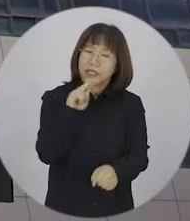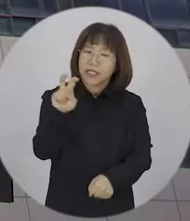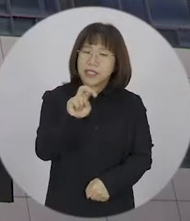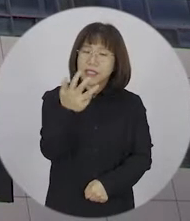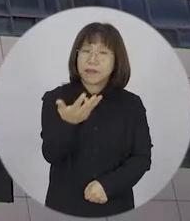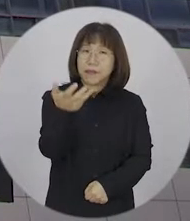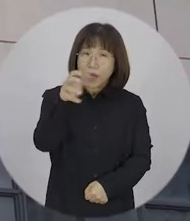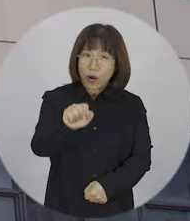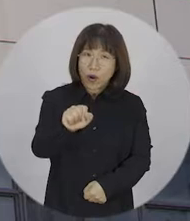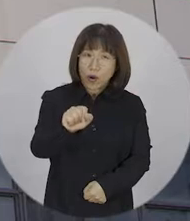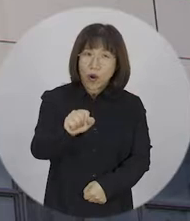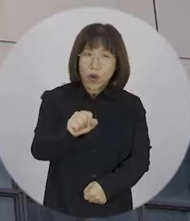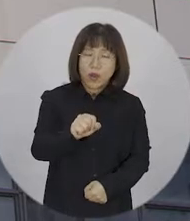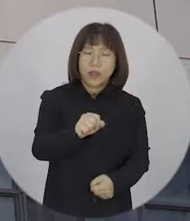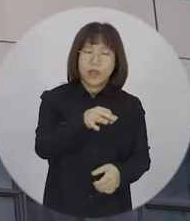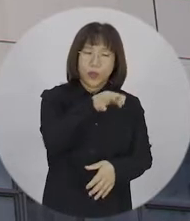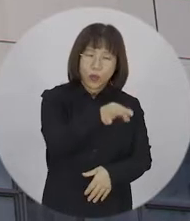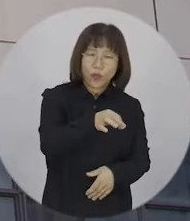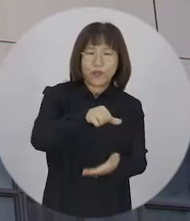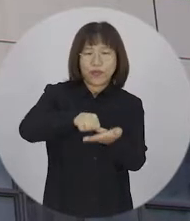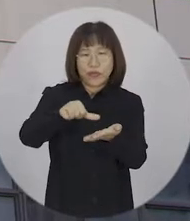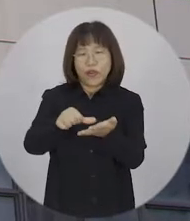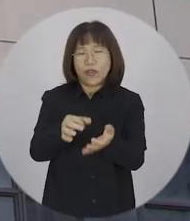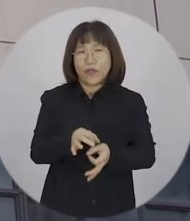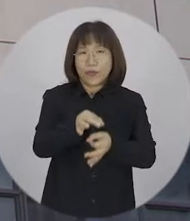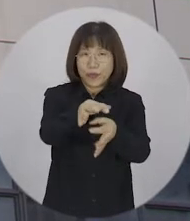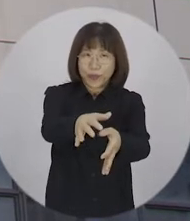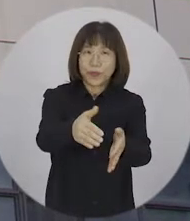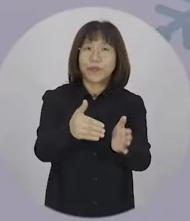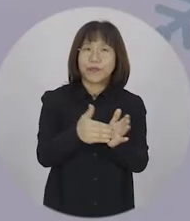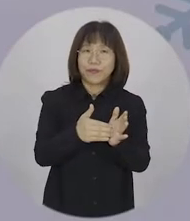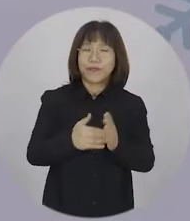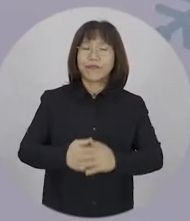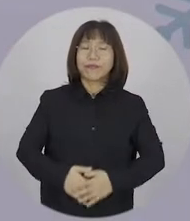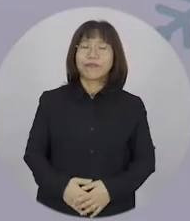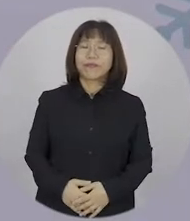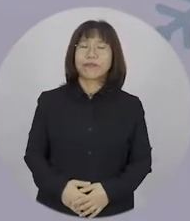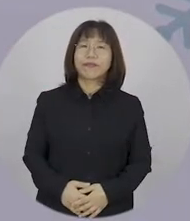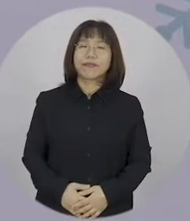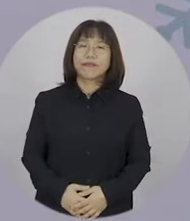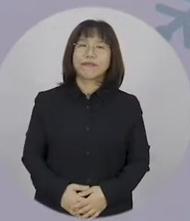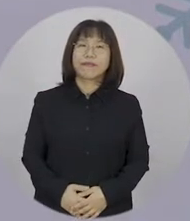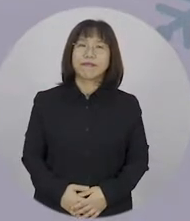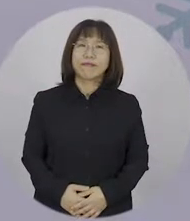겨울나기 사업을 통해 모두 28억 원의 성금품이 기부된 바 있습니다.